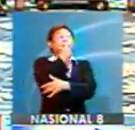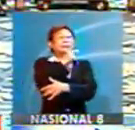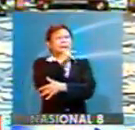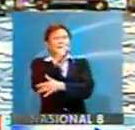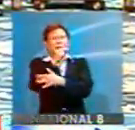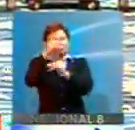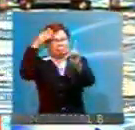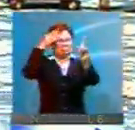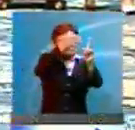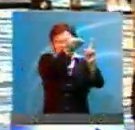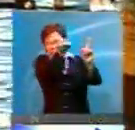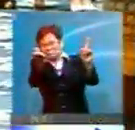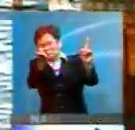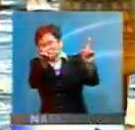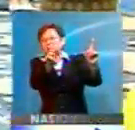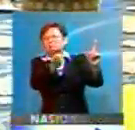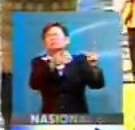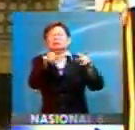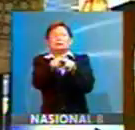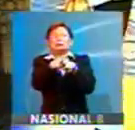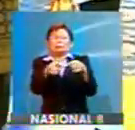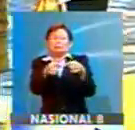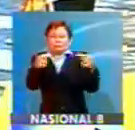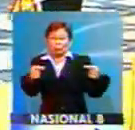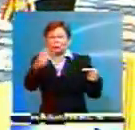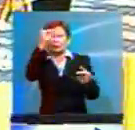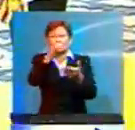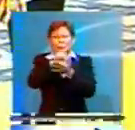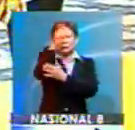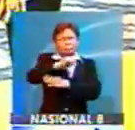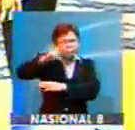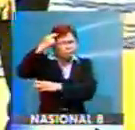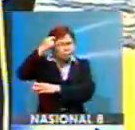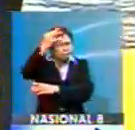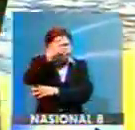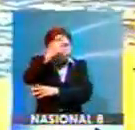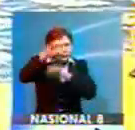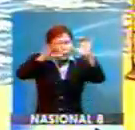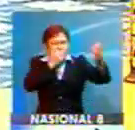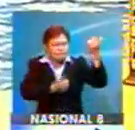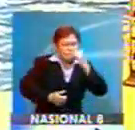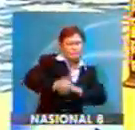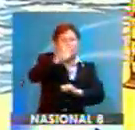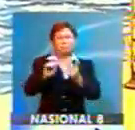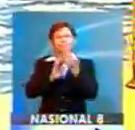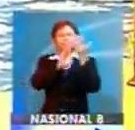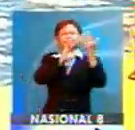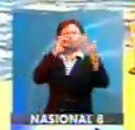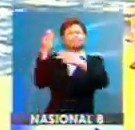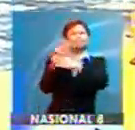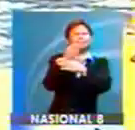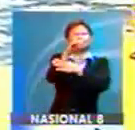tidak sehaluan dengan mereka sebagai musuh. Sehubungan itu, kerajaan perlu memikirkan cara paling berkesan berdepan